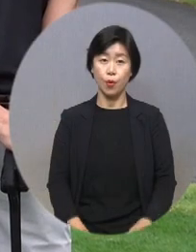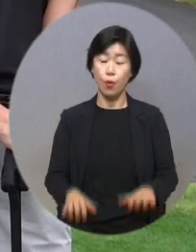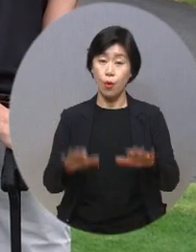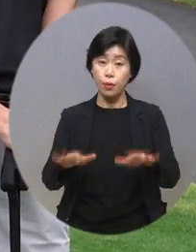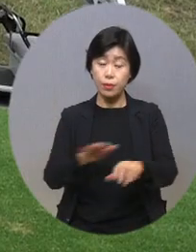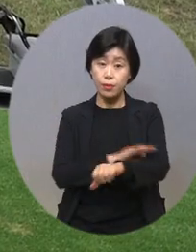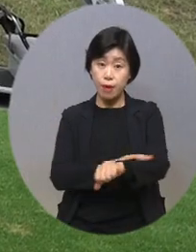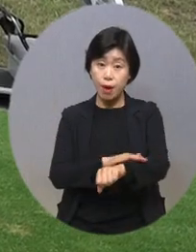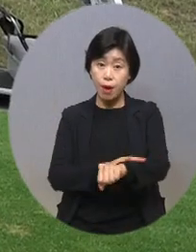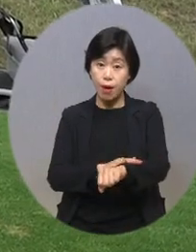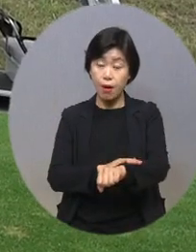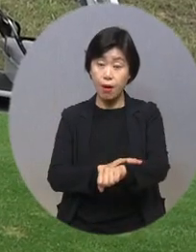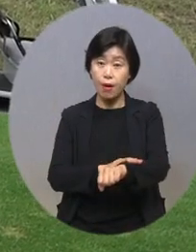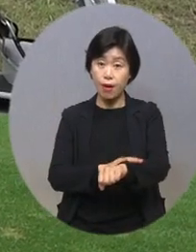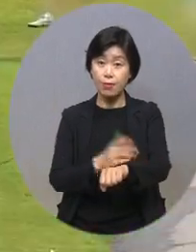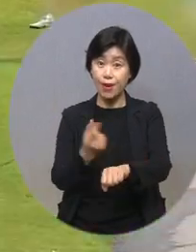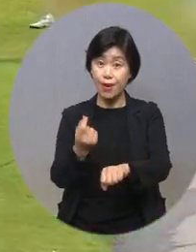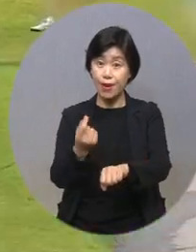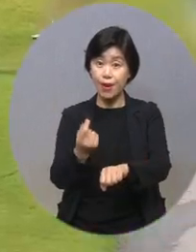오빠랑 비슷하다.